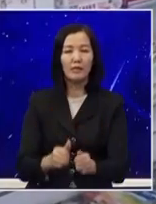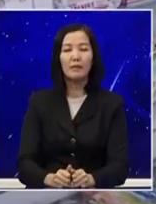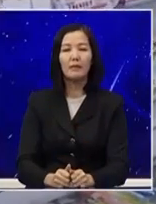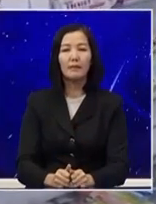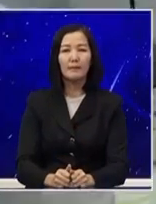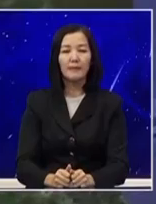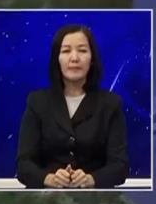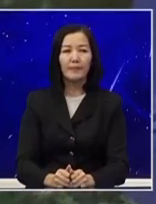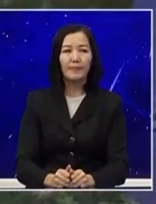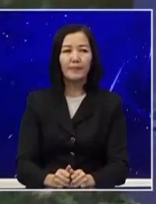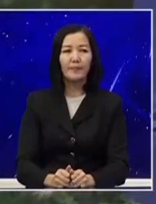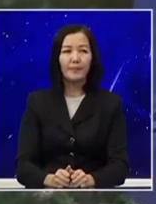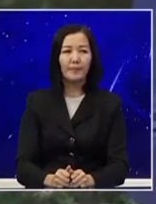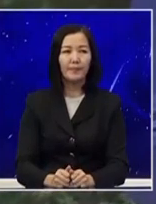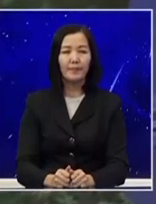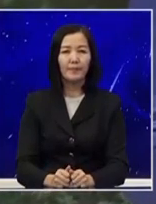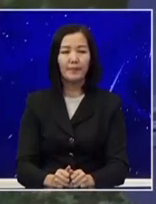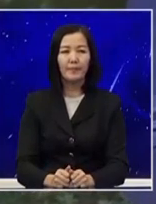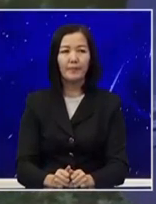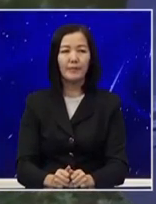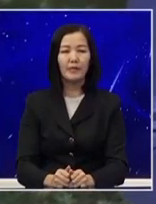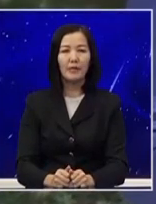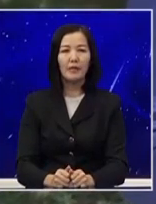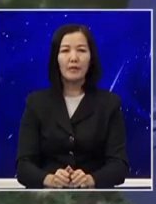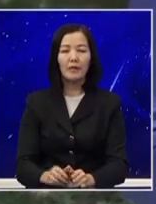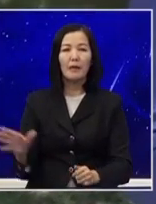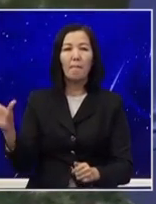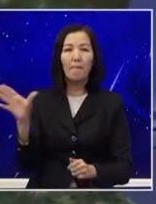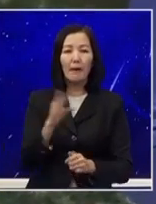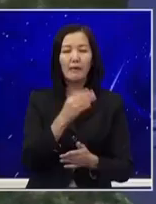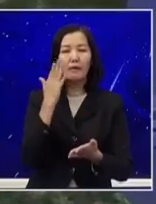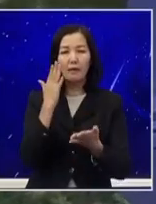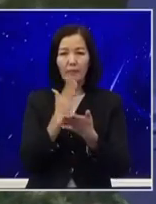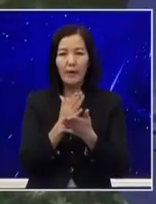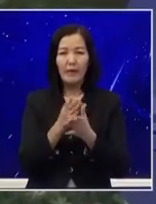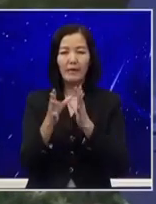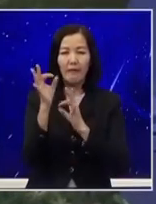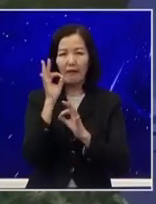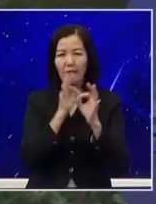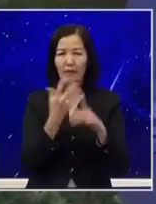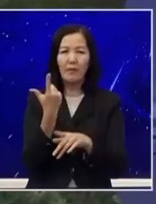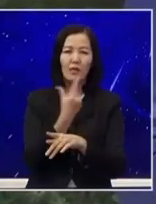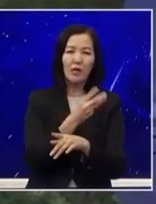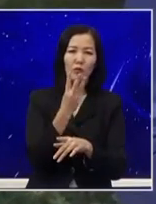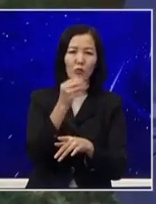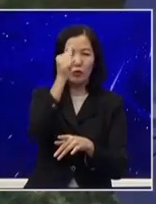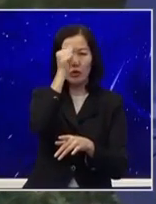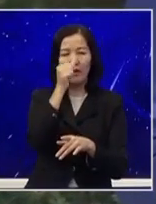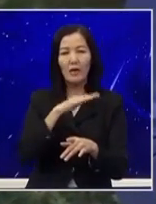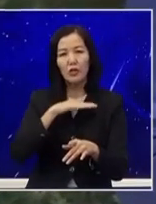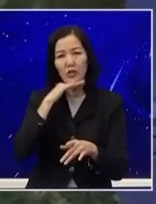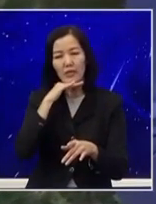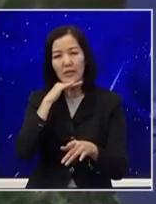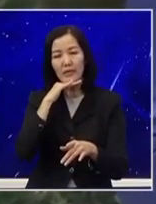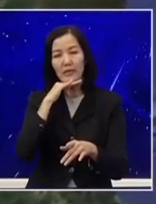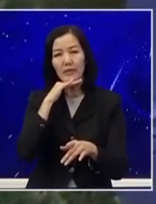жатыр. Медперсоналдың сөзіне сәйкес барлығы жеткілікті. Алдымыздағы болашақ 3 айға дейін барлық дәрі-дәрмектер жаңағы